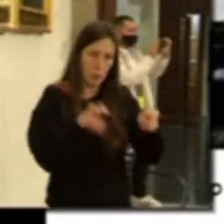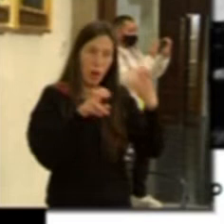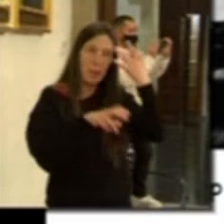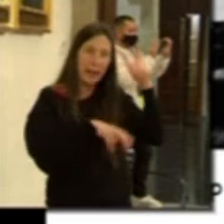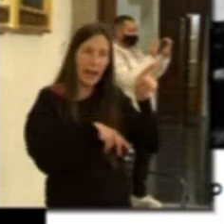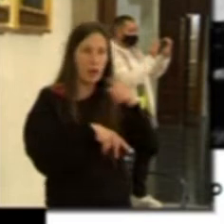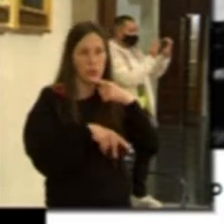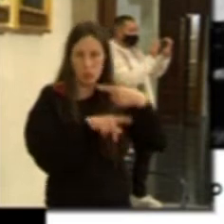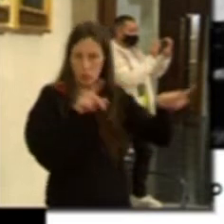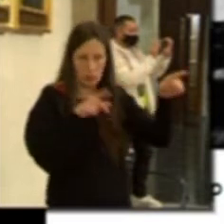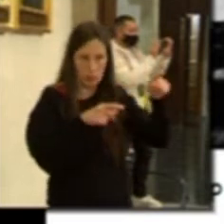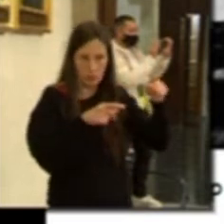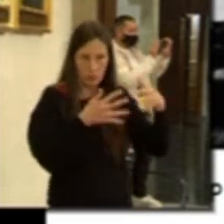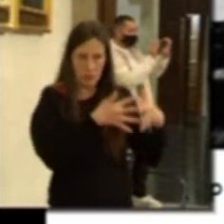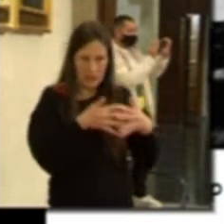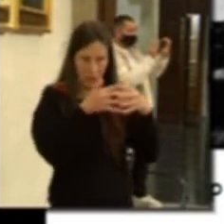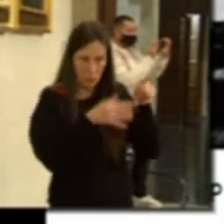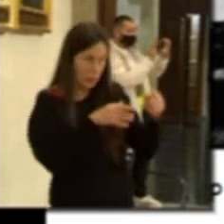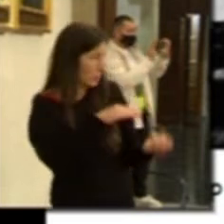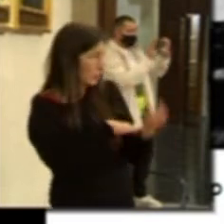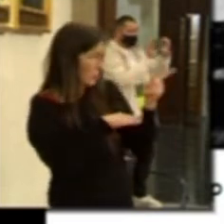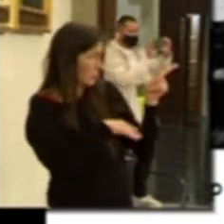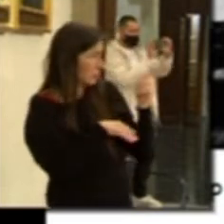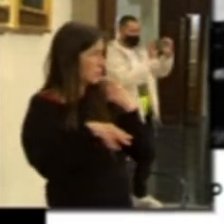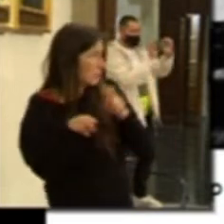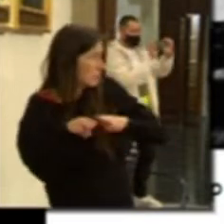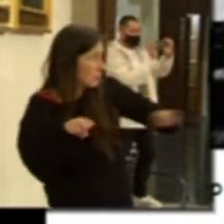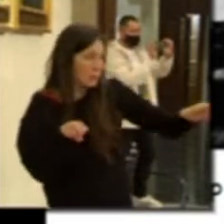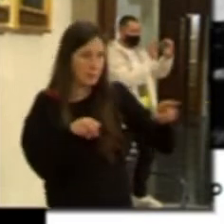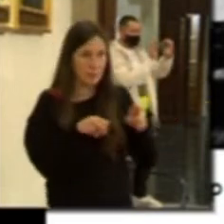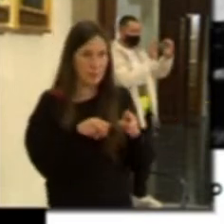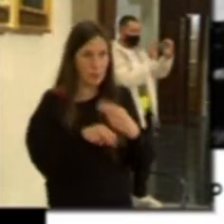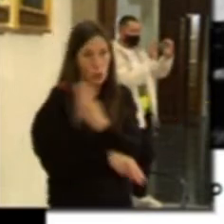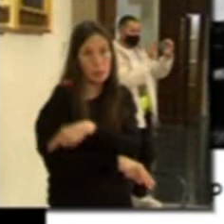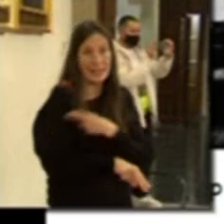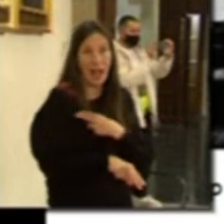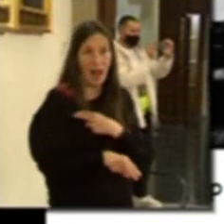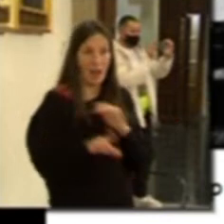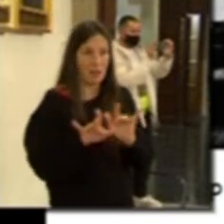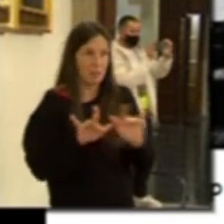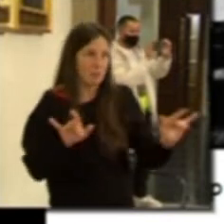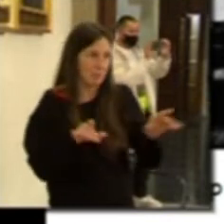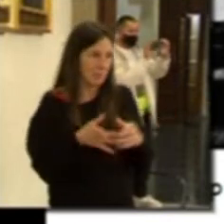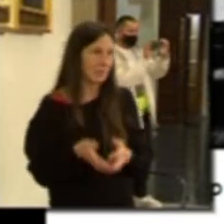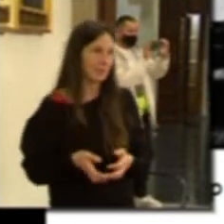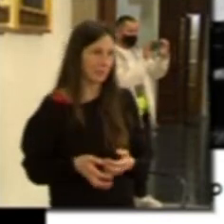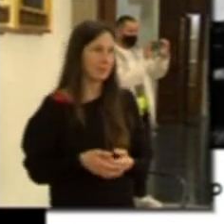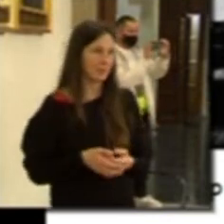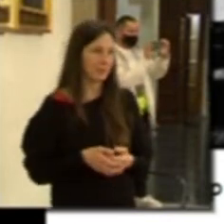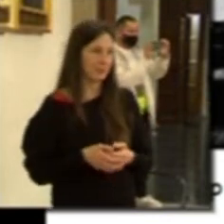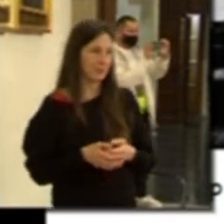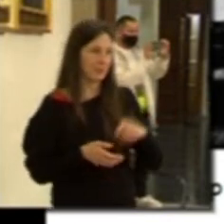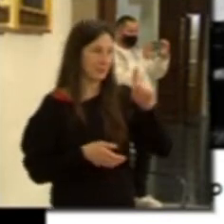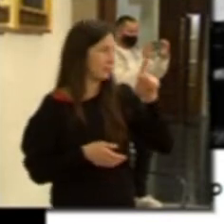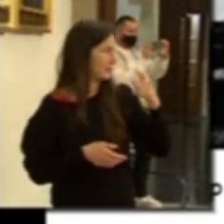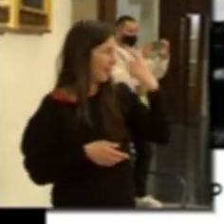l'any 1918, que van haver, no diria improvisar, però buscar mitjans com fos per poder tractar la gent. Això crec que també ens sona i